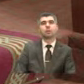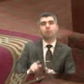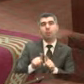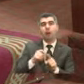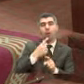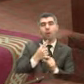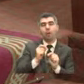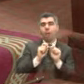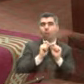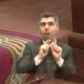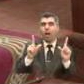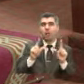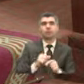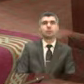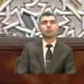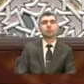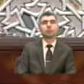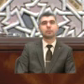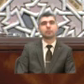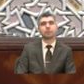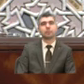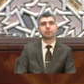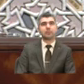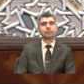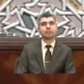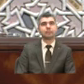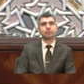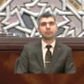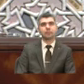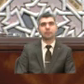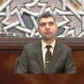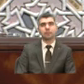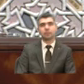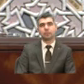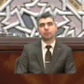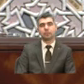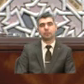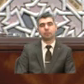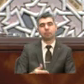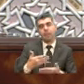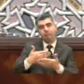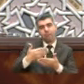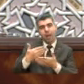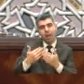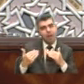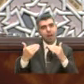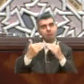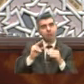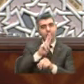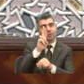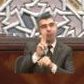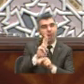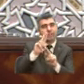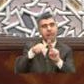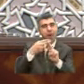كنسقو مع شكرا. شكرا شكرا السيد الوزير على التفاعل مع السؤال